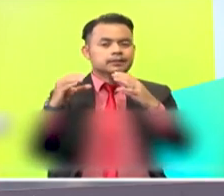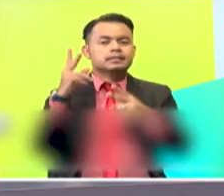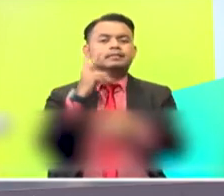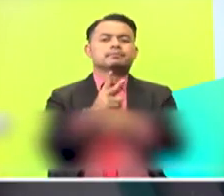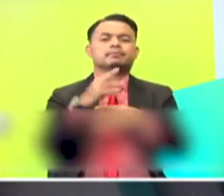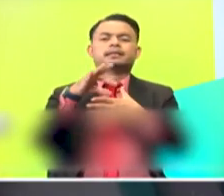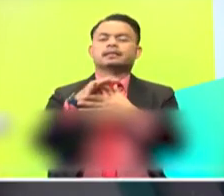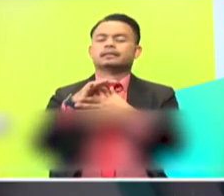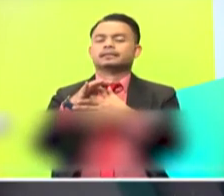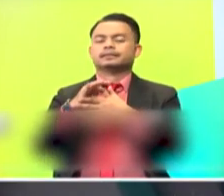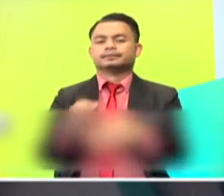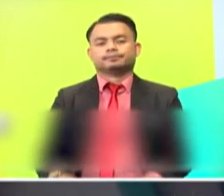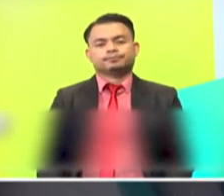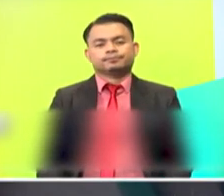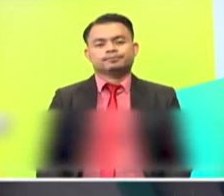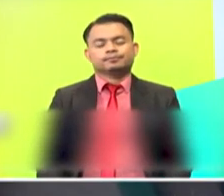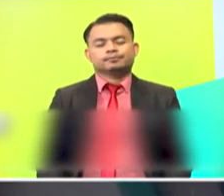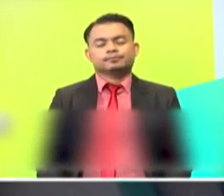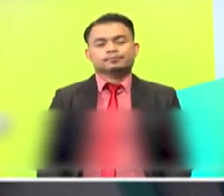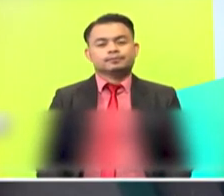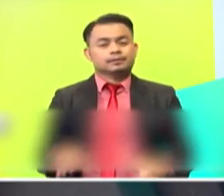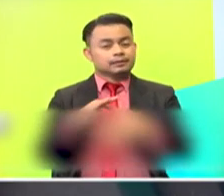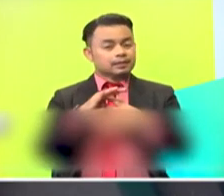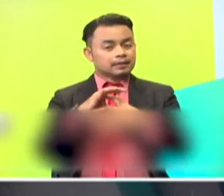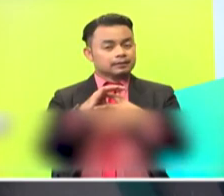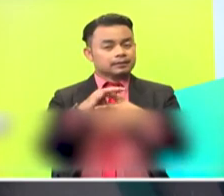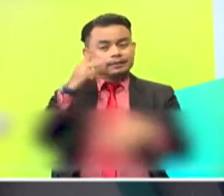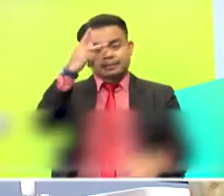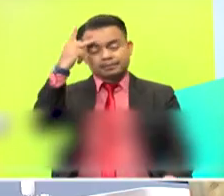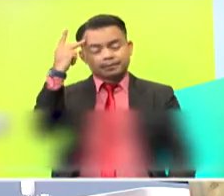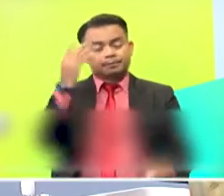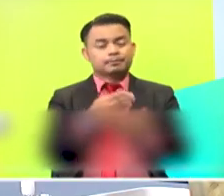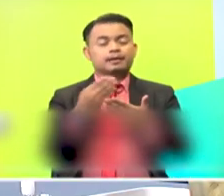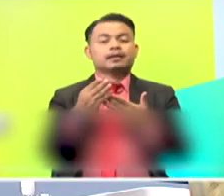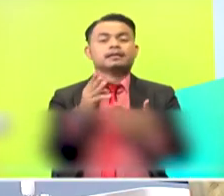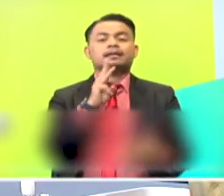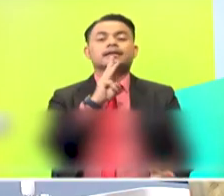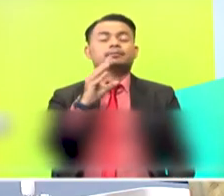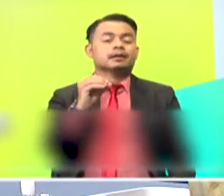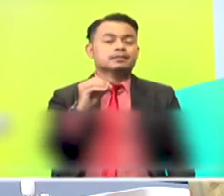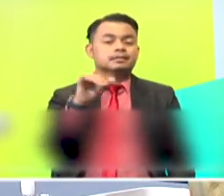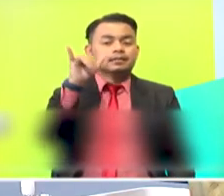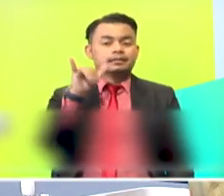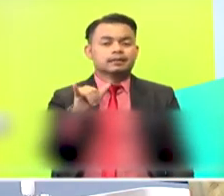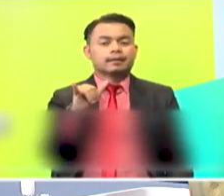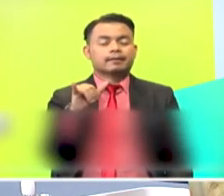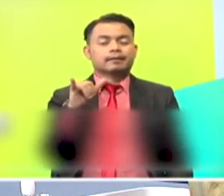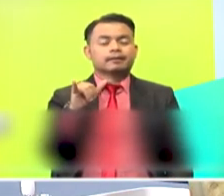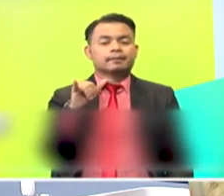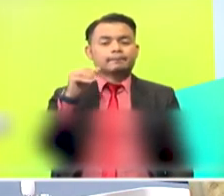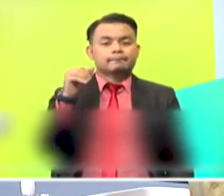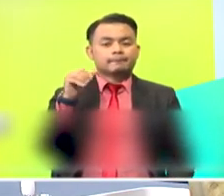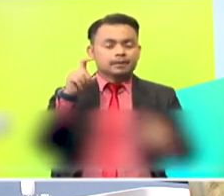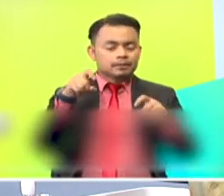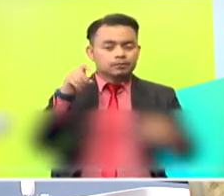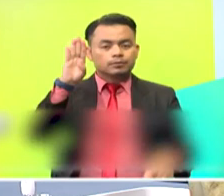daging pula Cikgu kalau daging disebabkan diubah pasta yang pelukan pembekuan jadi ke letak dekat peti sejuk racing